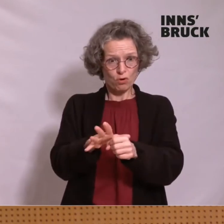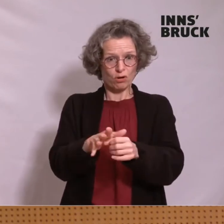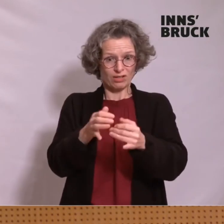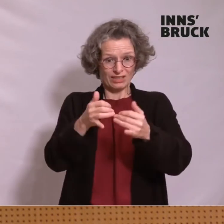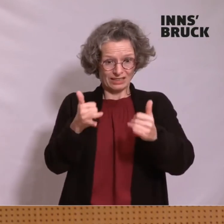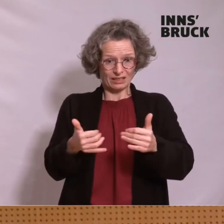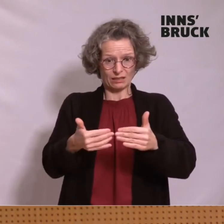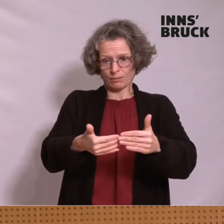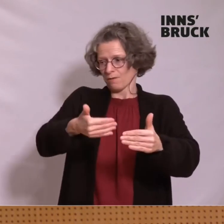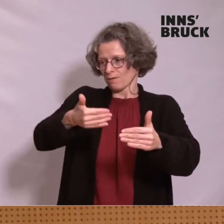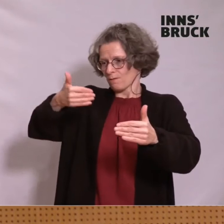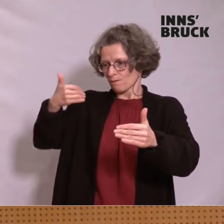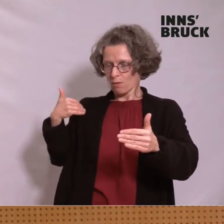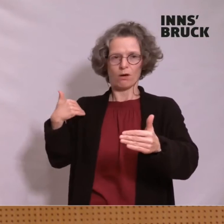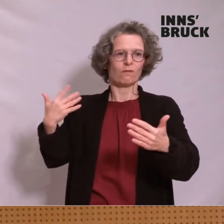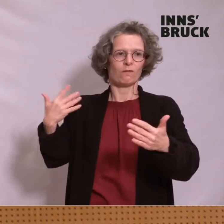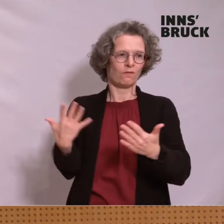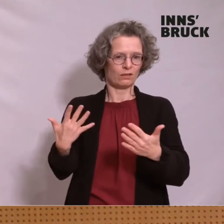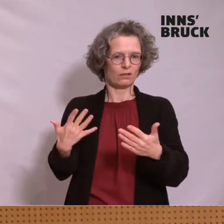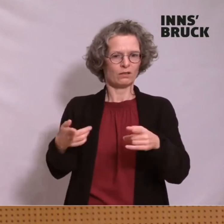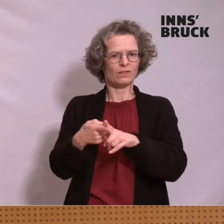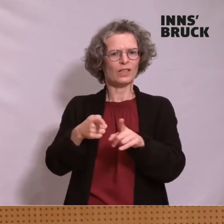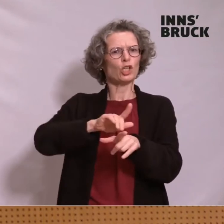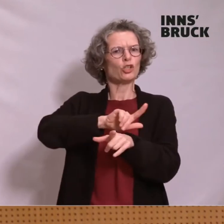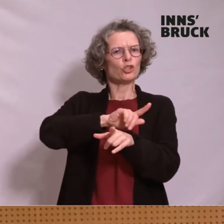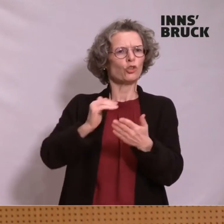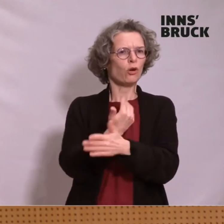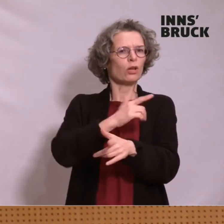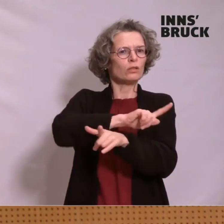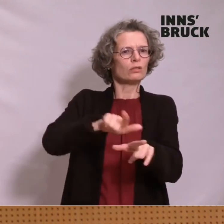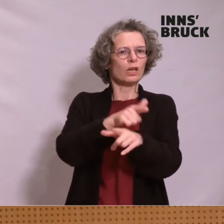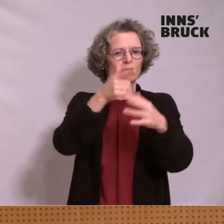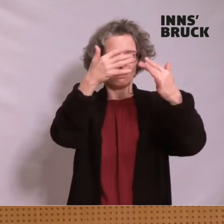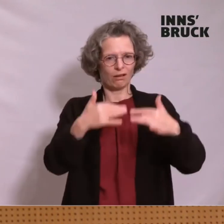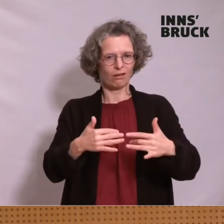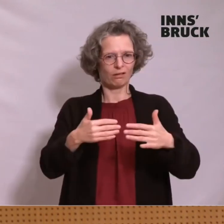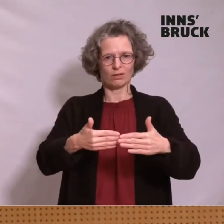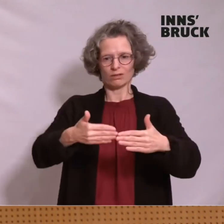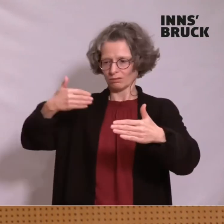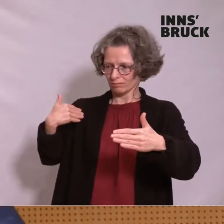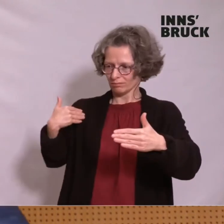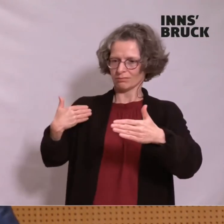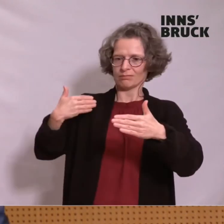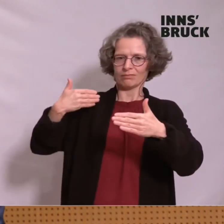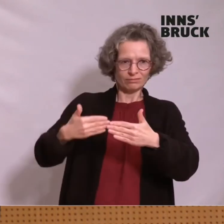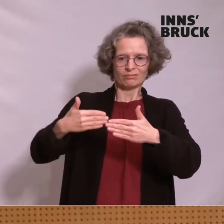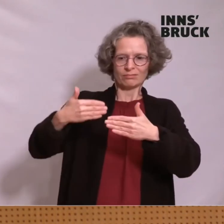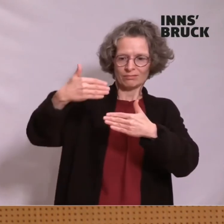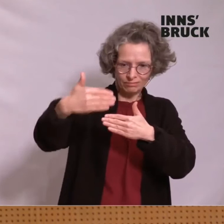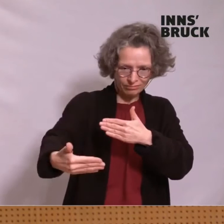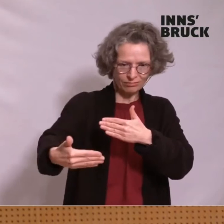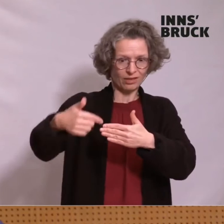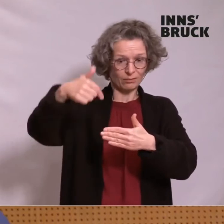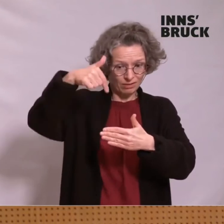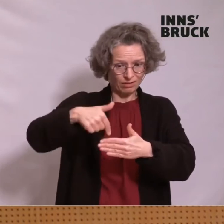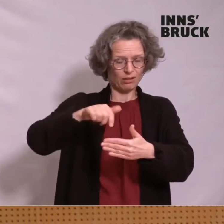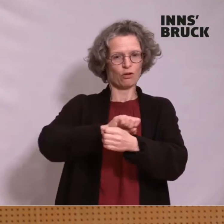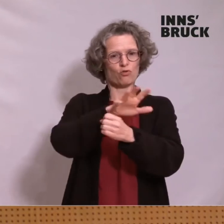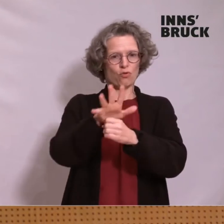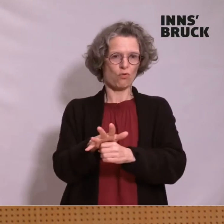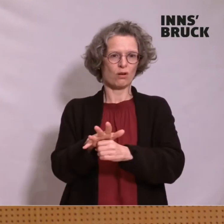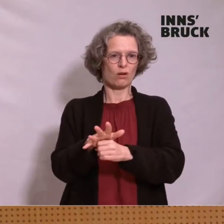Diese aufgebürdete neue Zeitrechnung wieder in einen akzeptablen Fluss zu bringen, wird